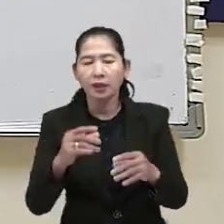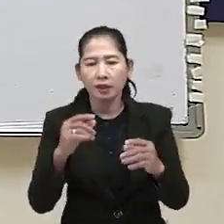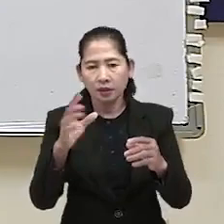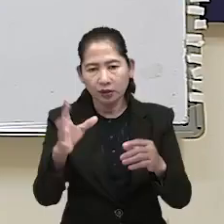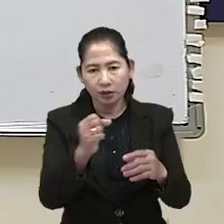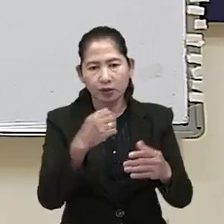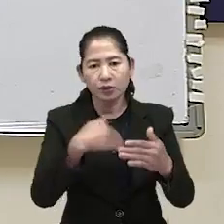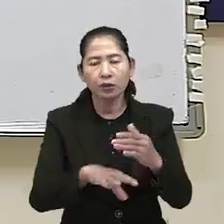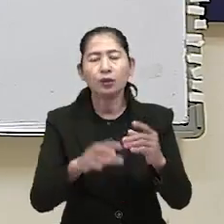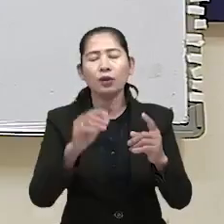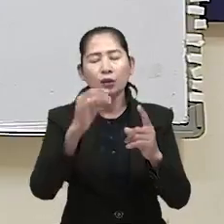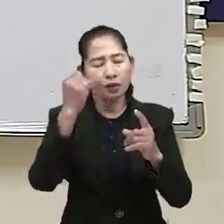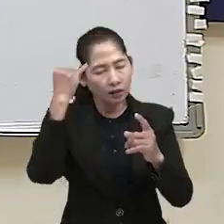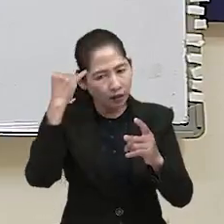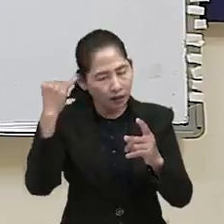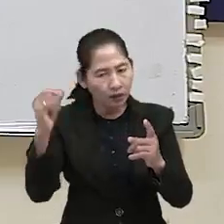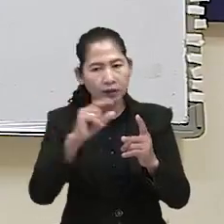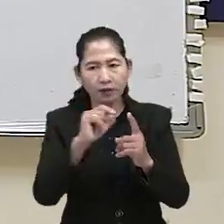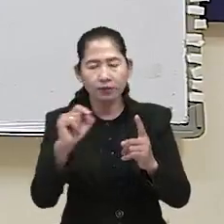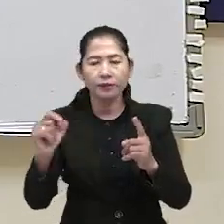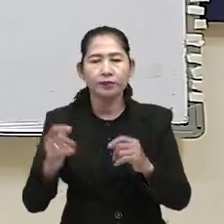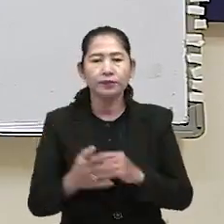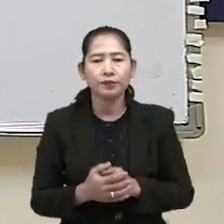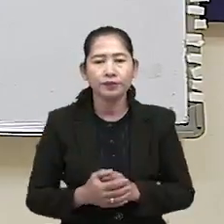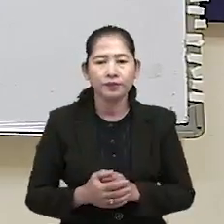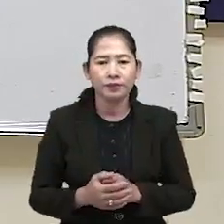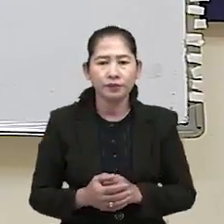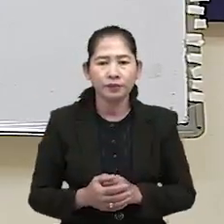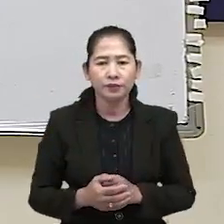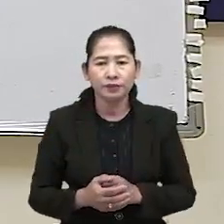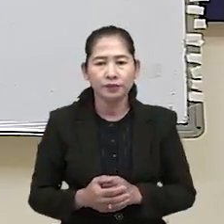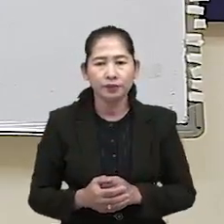ងទាញចូលទៅក្នុងតែងស្ក្តីតែម្ដងចា